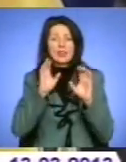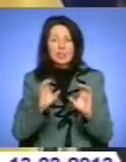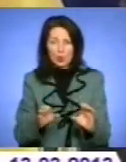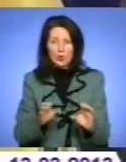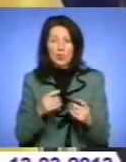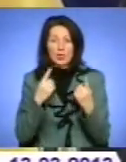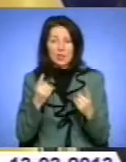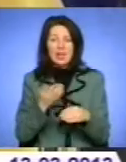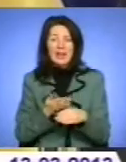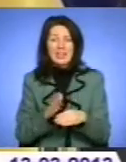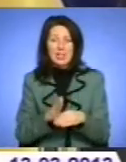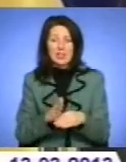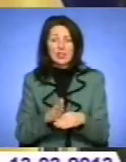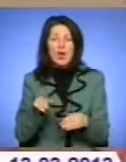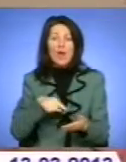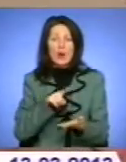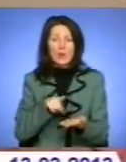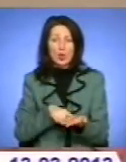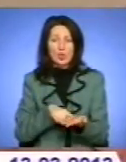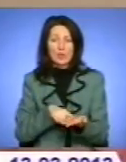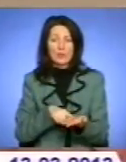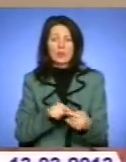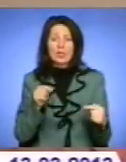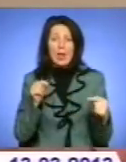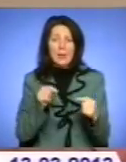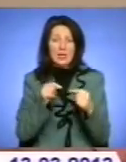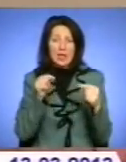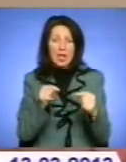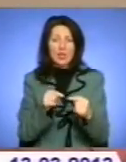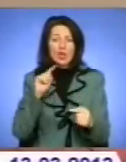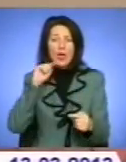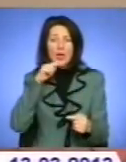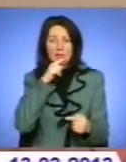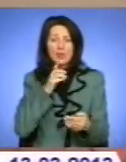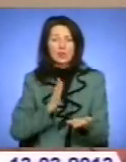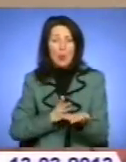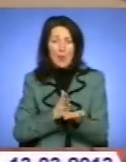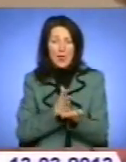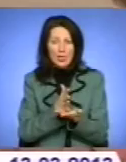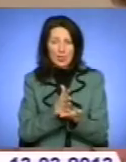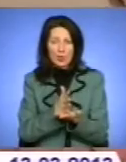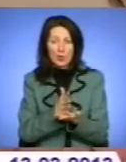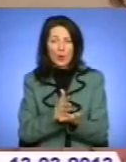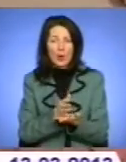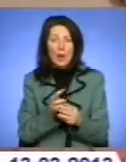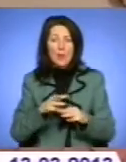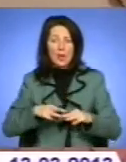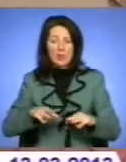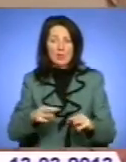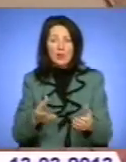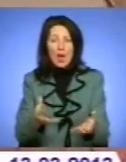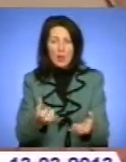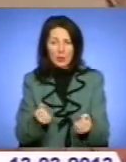значительная часть вопросов, определяющих экономическую политику правительства в том числе, принимает